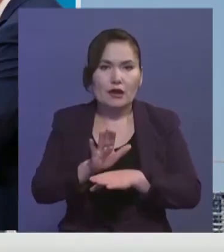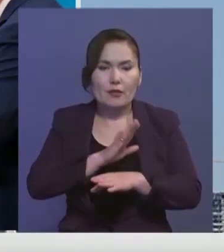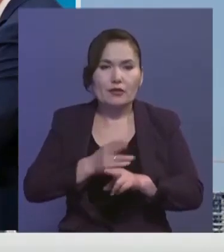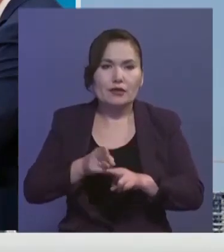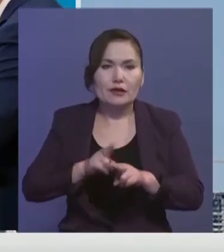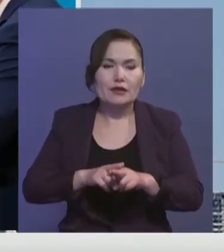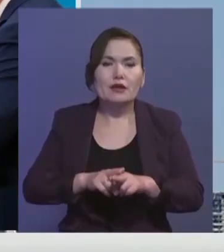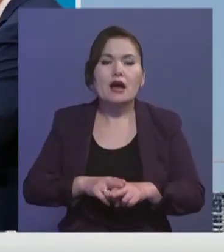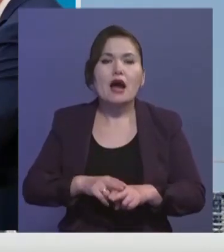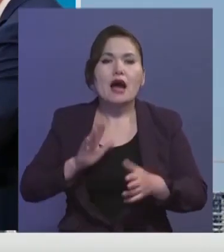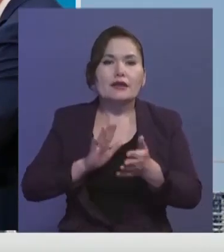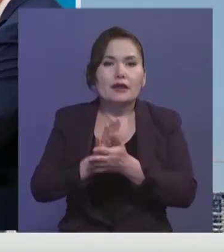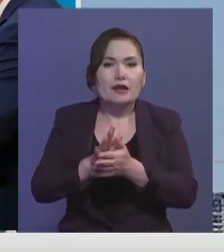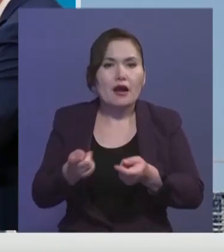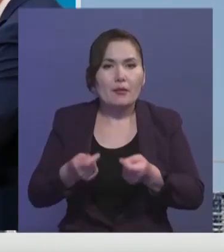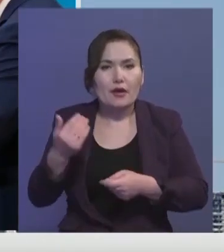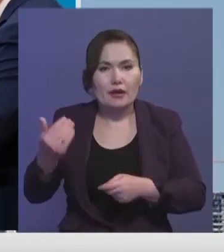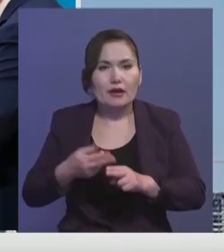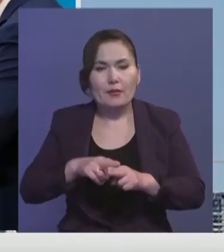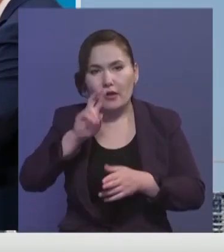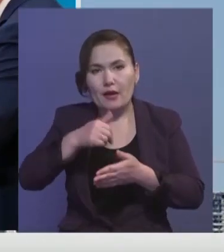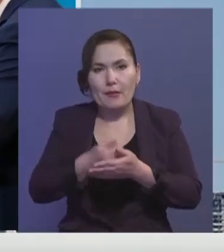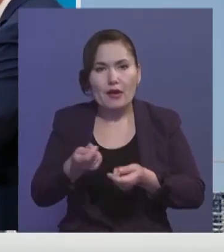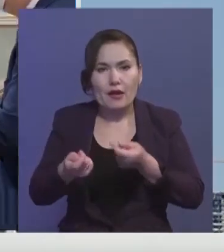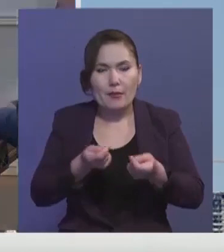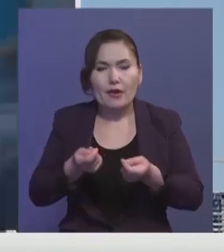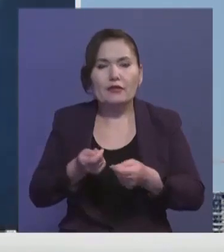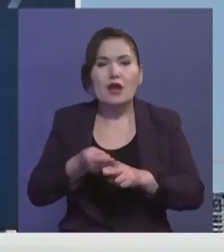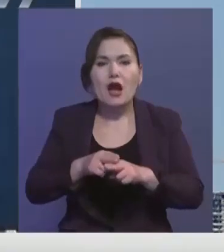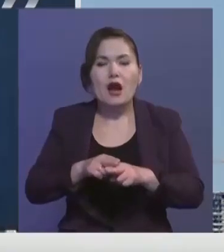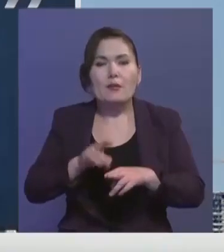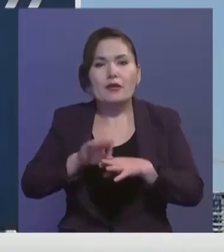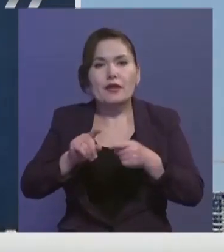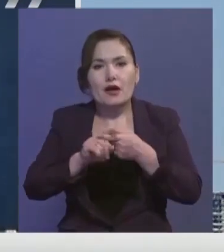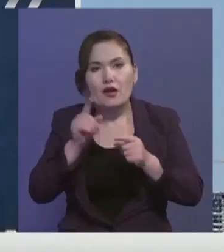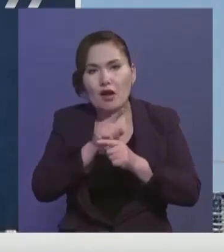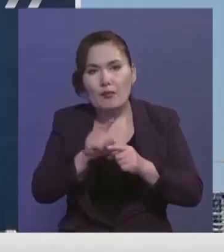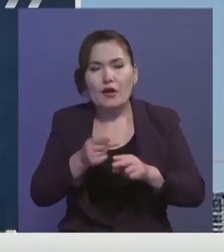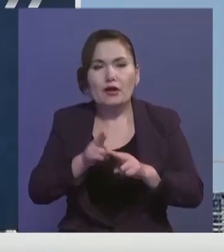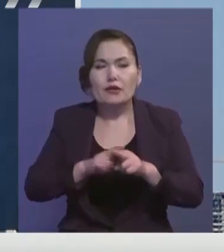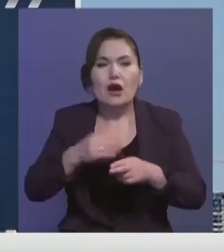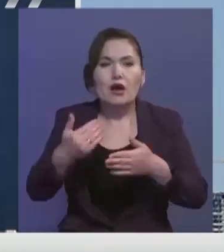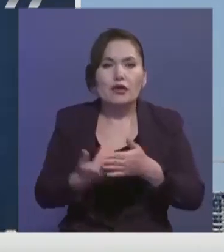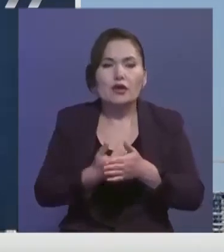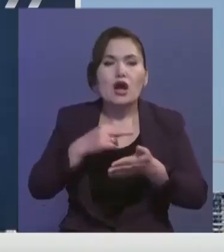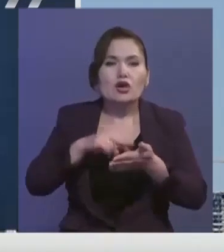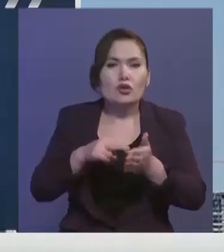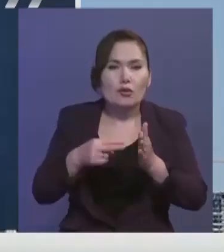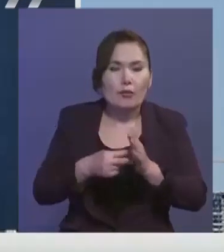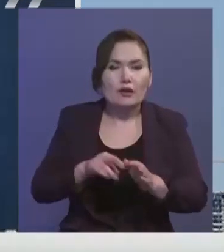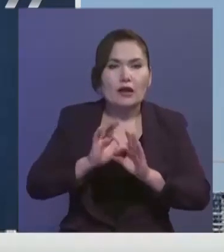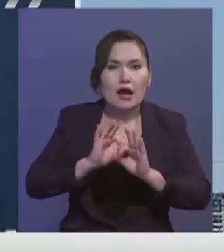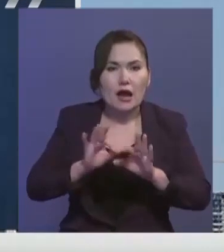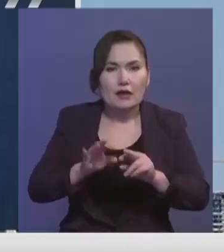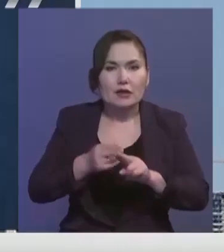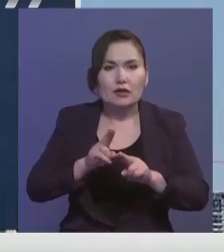тапсырды. Өз кезегінде Дархан Қыдырәлі мемлекет басшысына коронавирус кезінде қолға алынған жаңа жобалар туралы айтты.